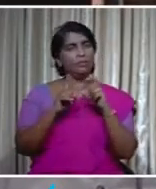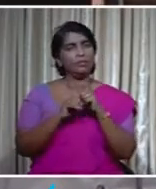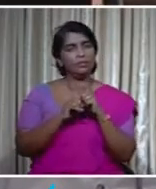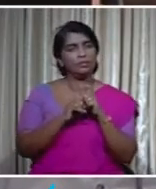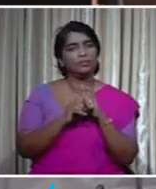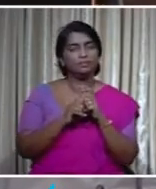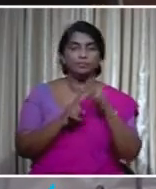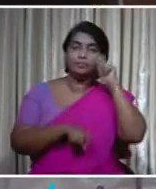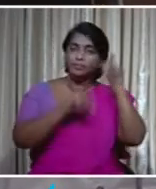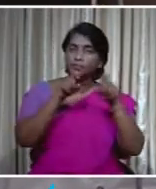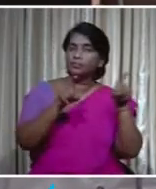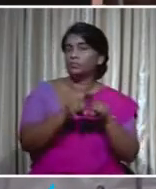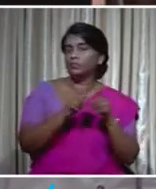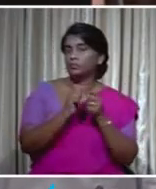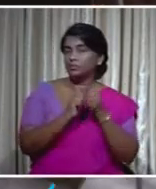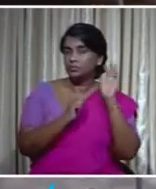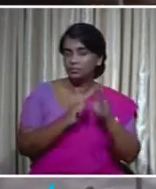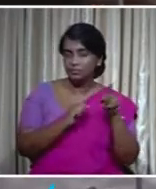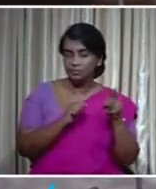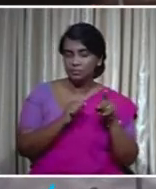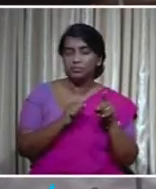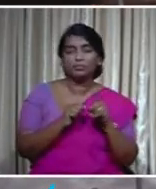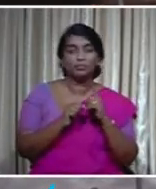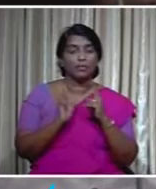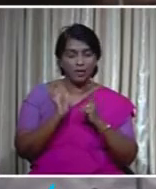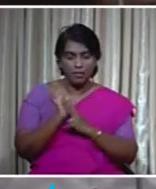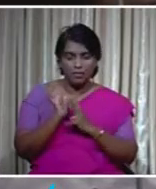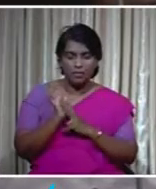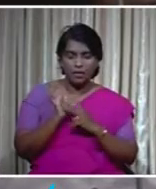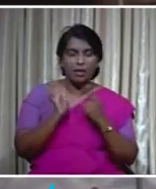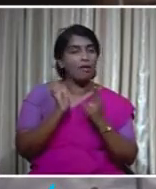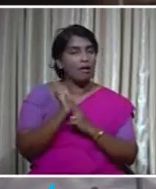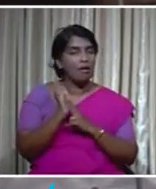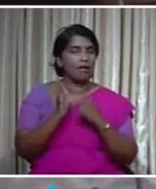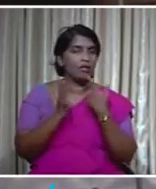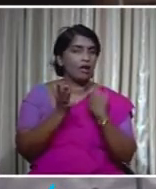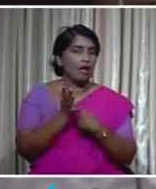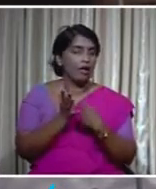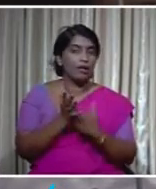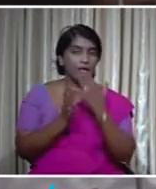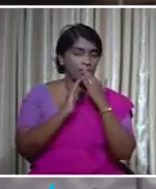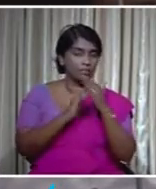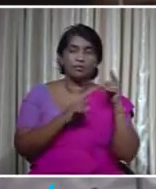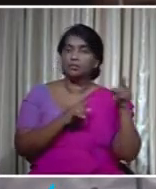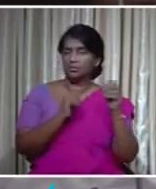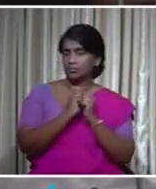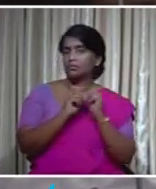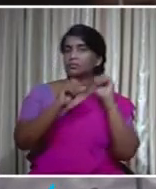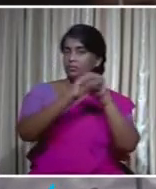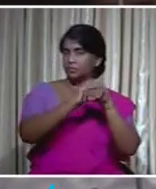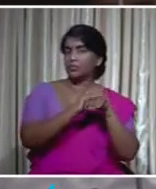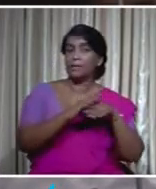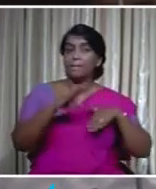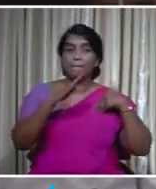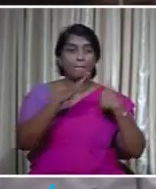இந்த வசதி வழங்கப்பட்டிருக்கிறது. விசாகா, நாலந்தா, ஆனந்தா, ரோயல், ரினிட்டி இப்படியான பல கல்லூரிகளுக்கு அவர்கள்